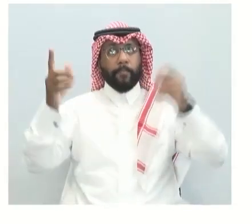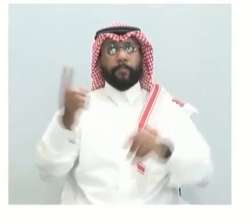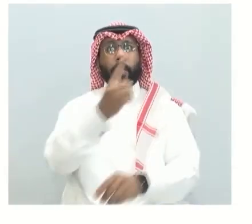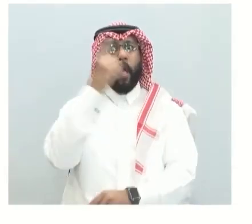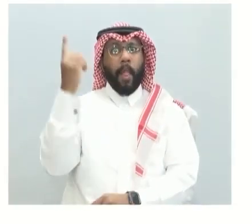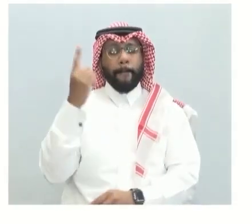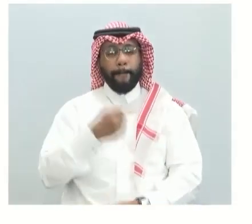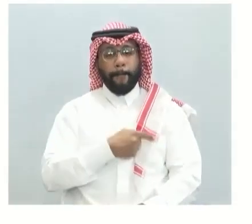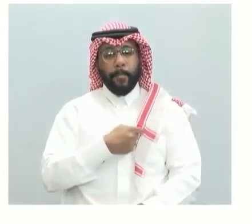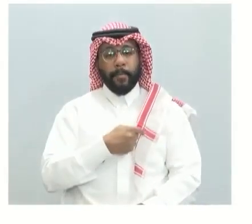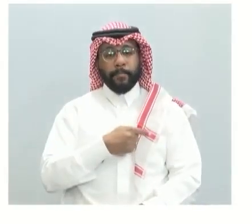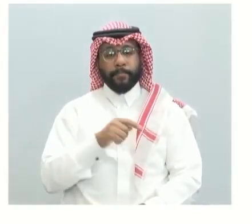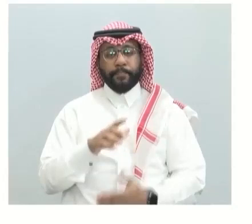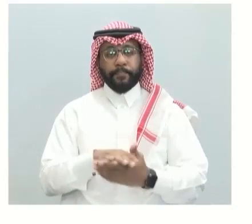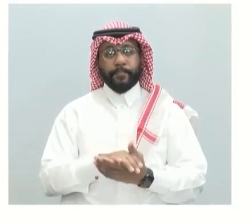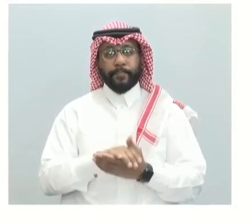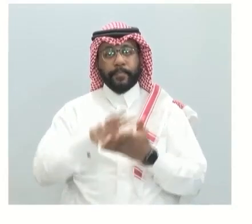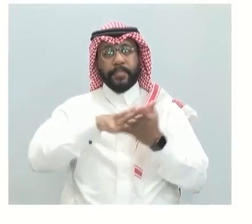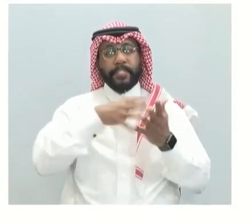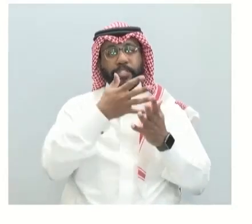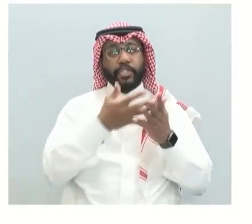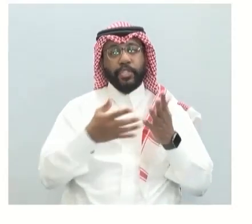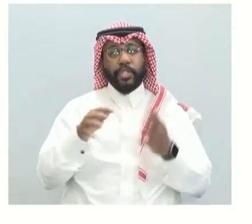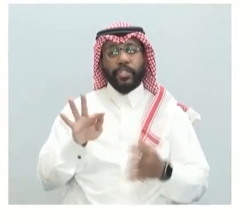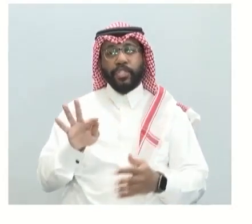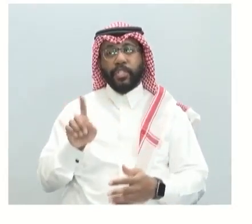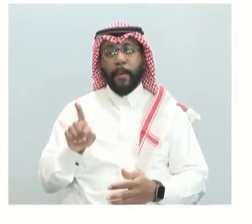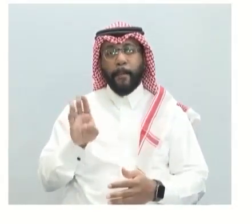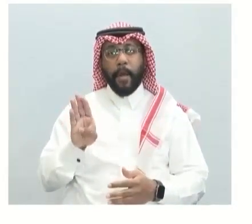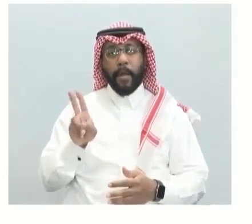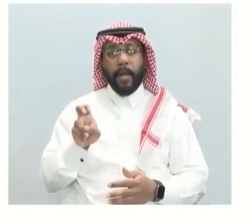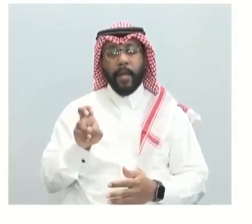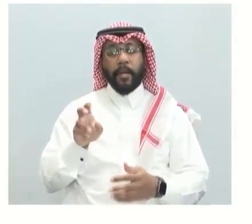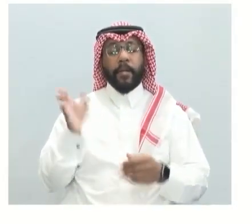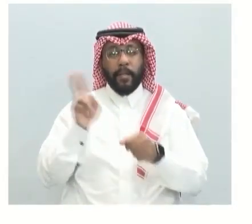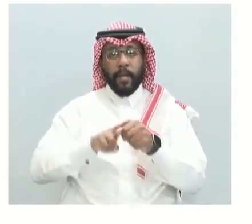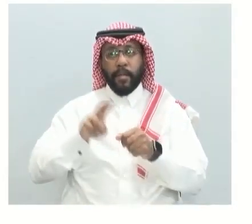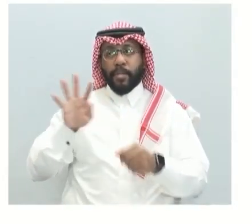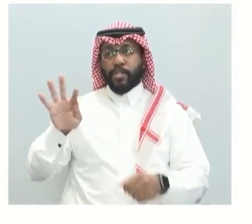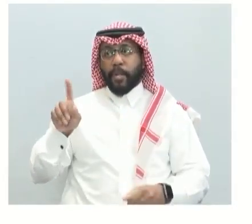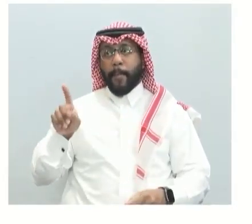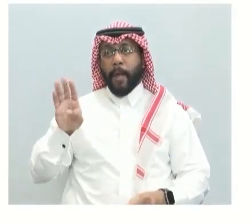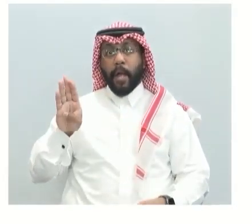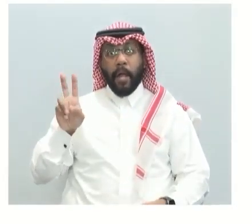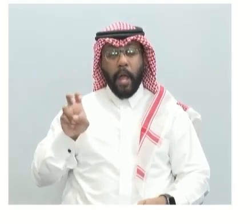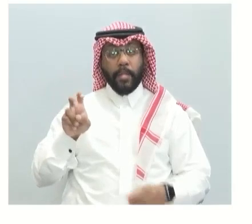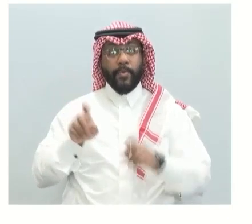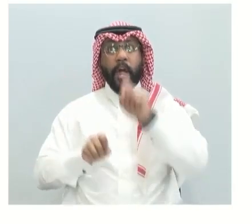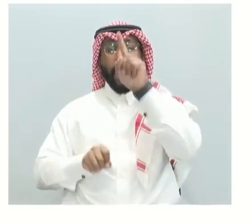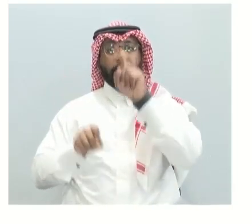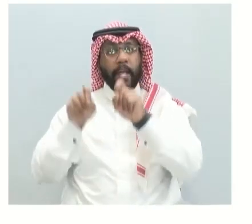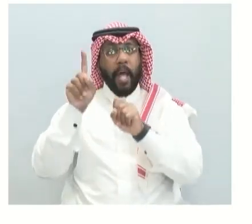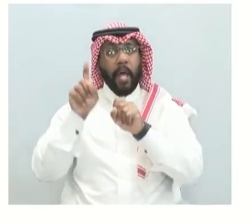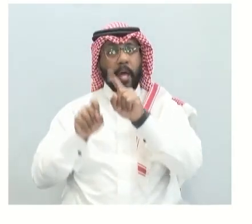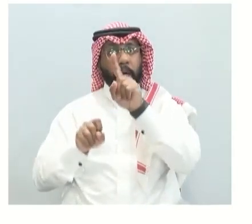وهي شبكه احسنتم شبكه الانترنت شبكه الانترنت هي عباره